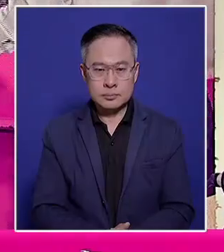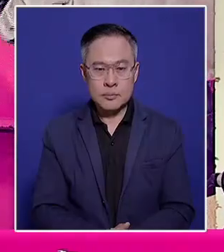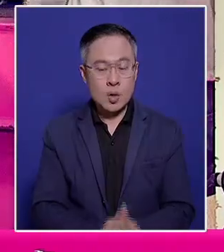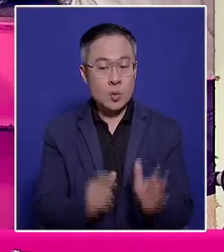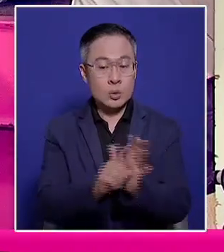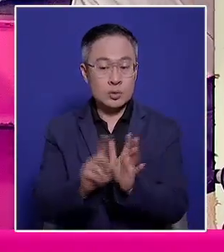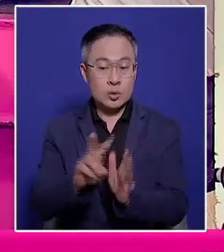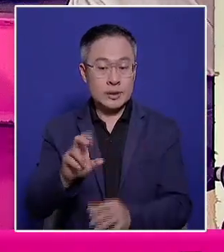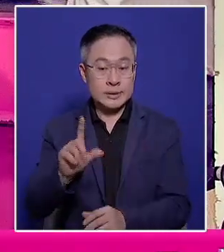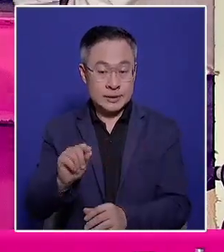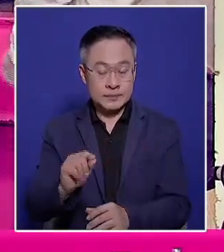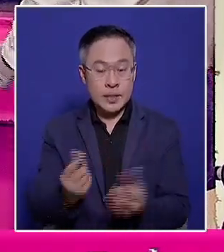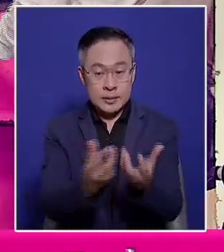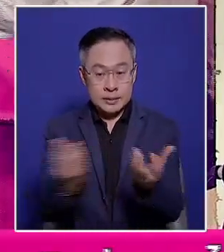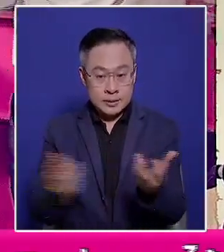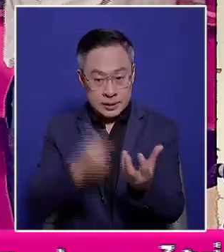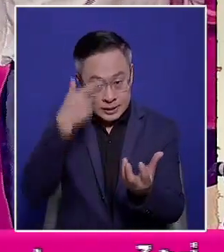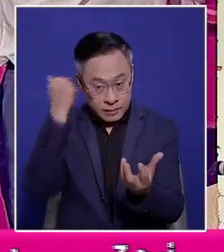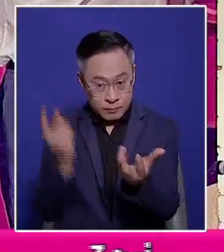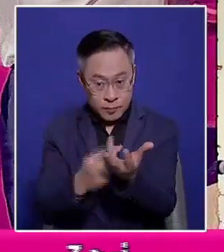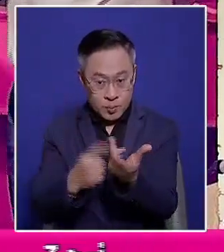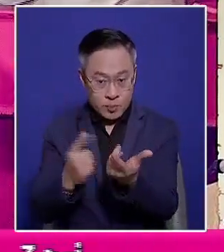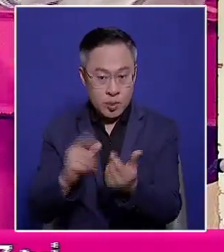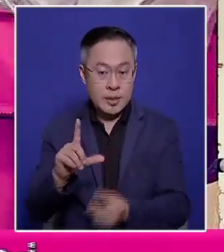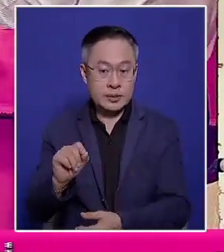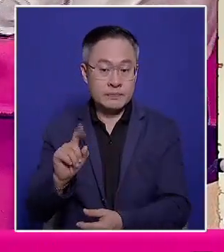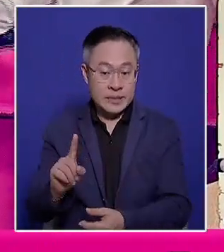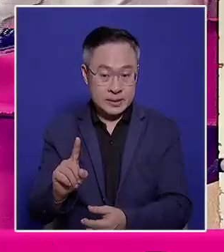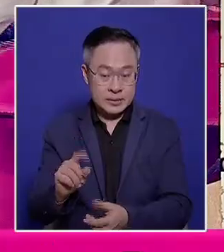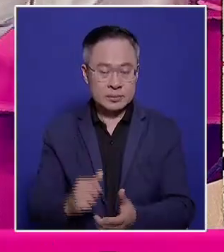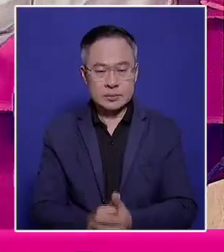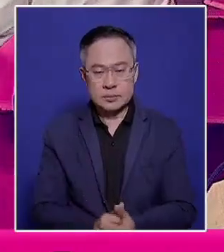งวดที่220จำนวน21ลูก